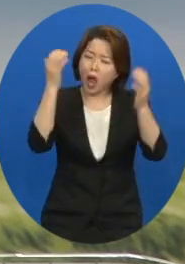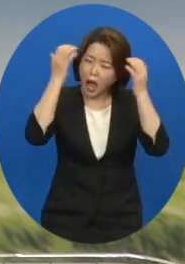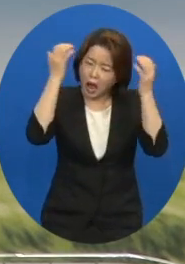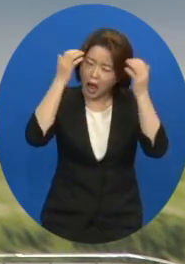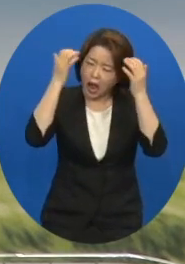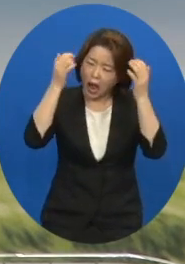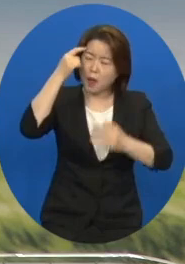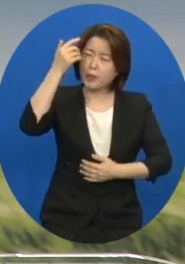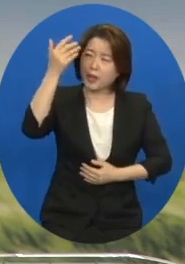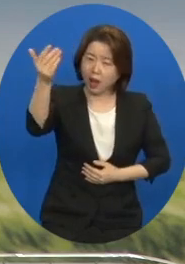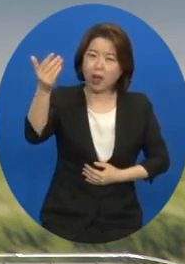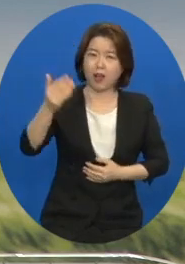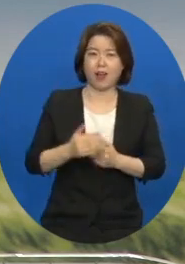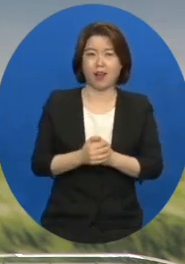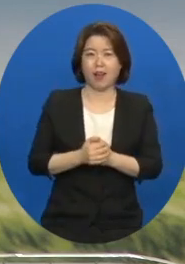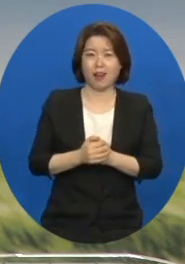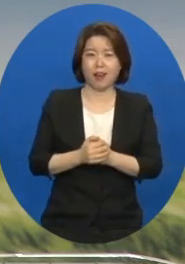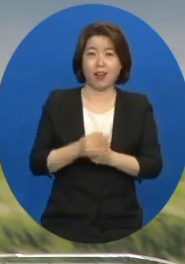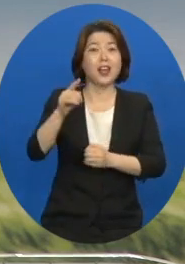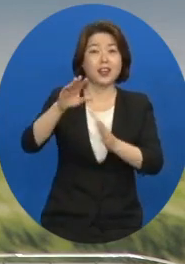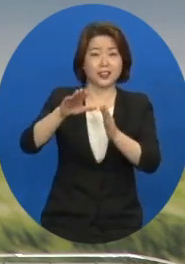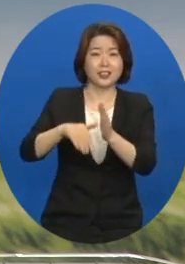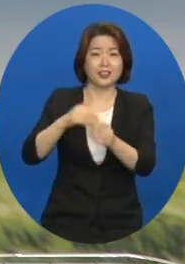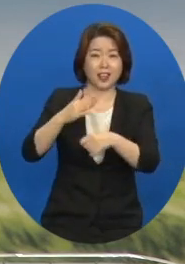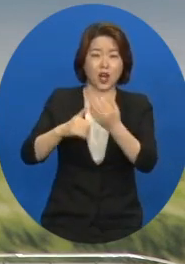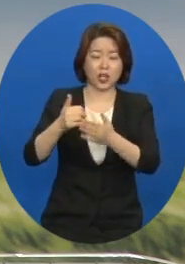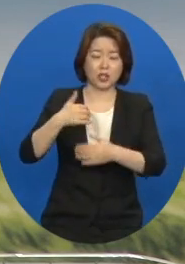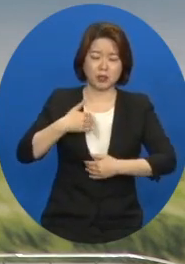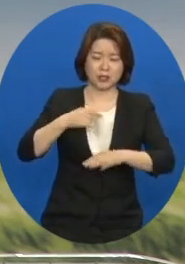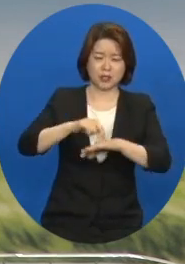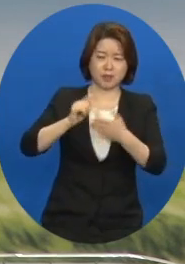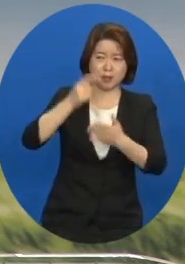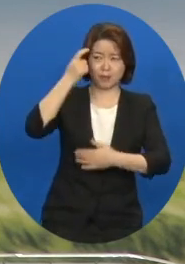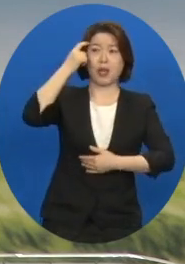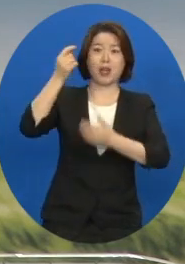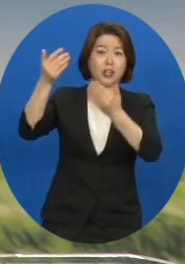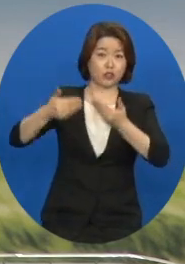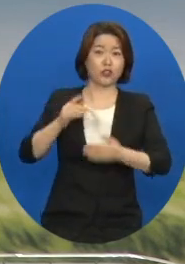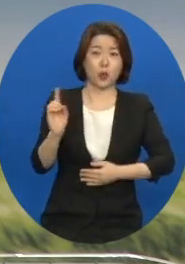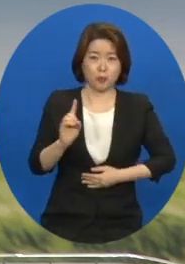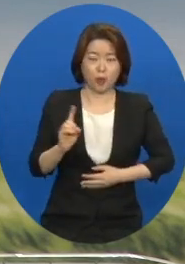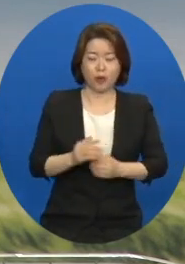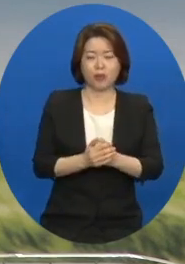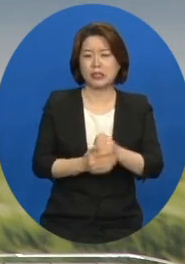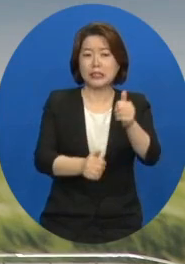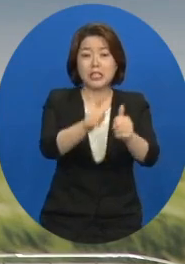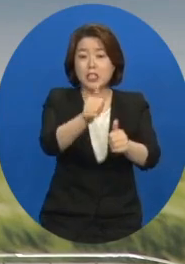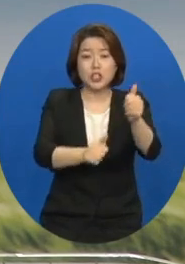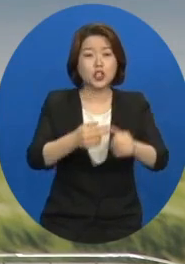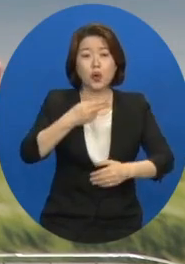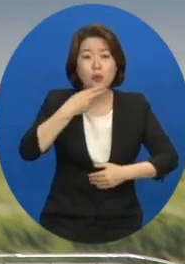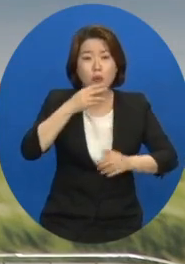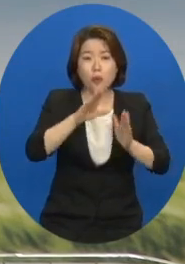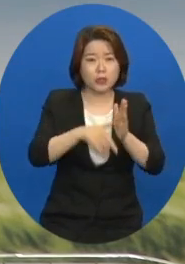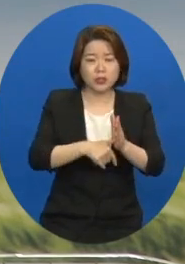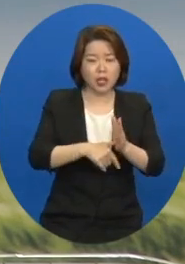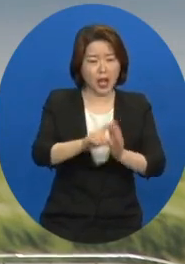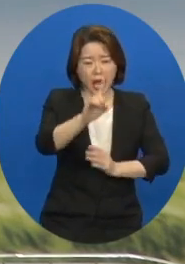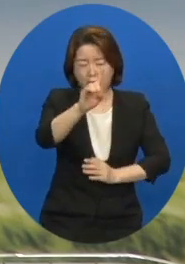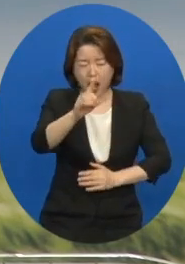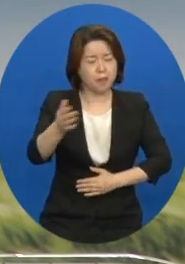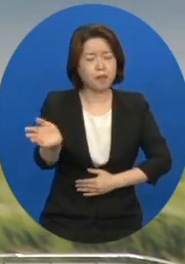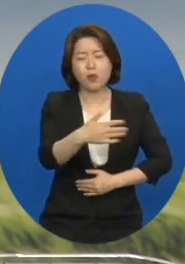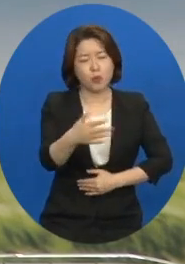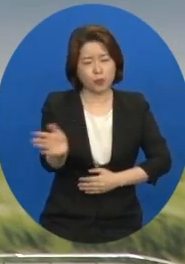시달려야 하나요? 그때 하나님께서 제 마음에 깨우쳐 주신 것이 시험이 없을 때는 한 번도